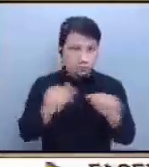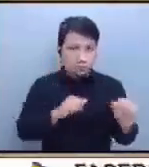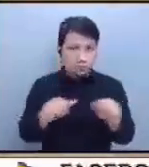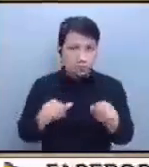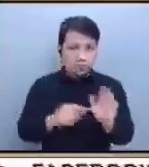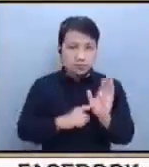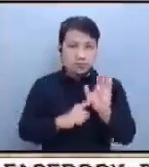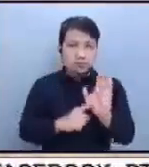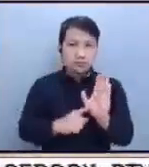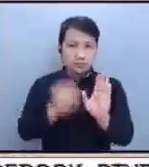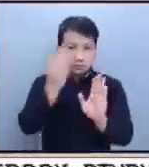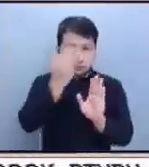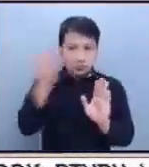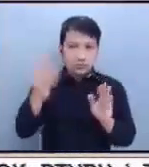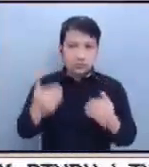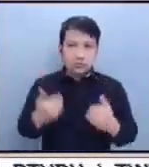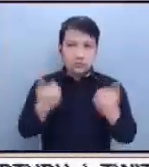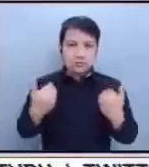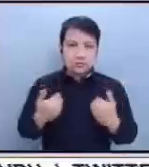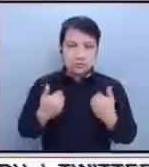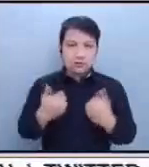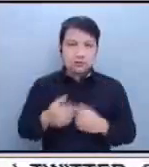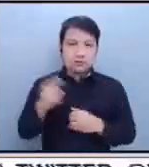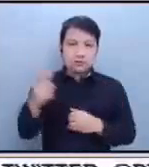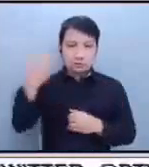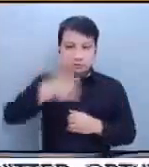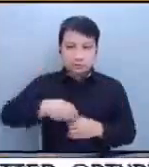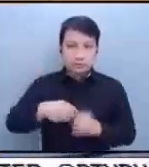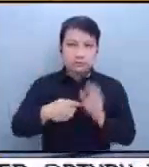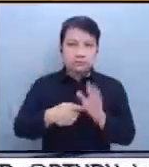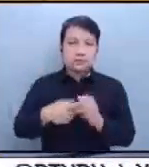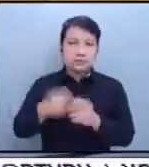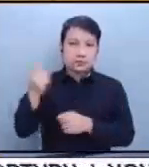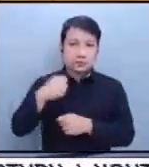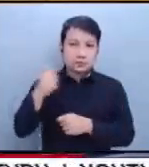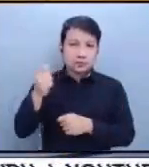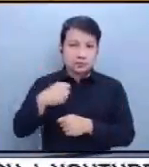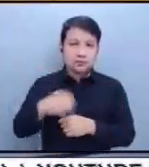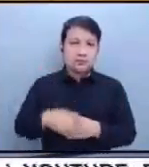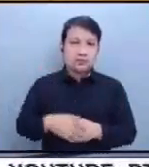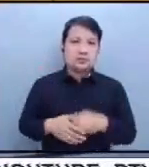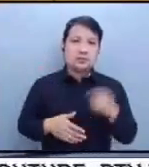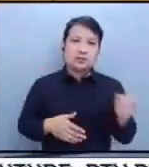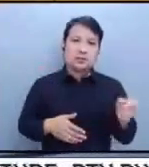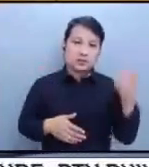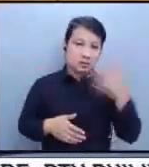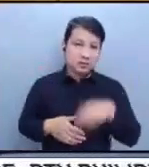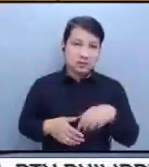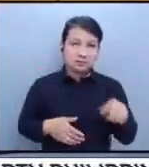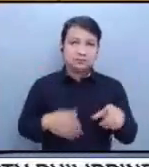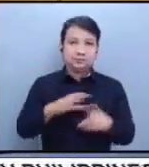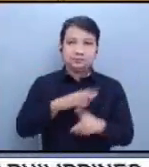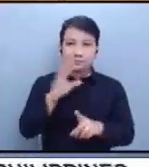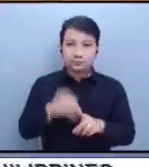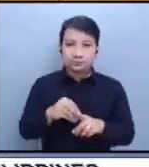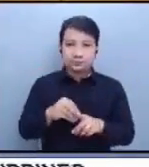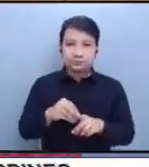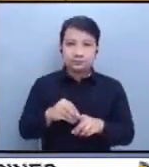maipamalas sa mga kabataan ang kagandahan ng kite flying. You know, ang kultura ng kite flying sa ating